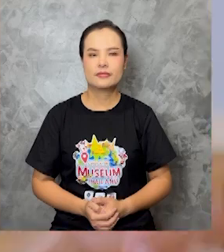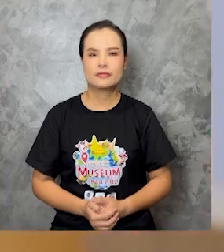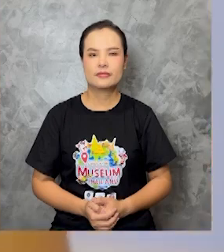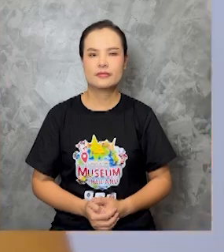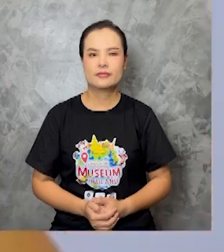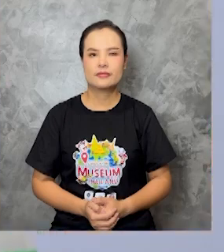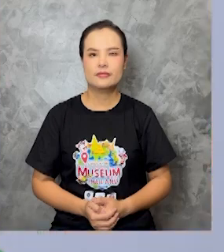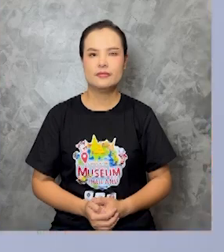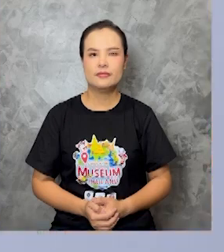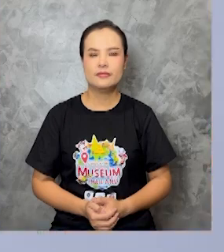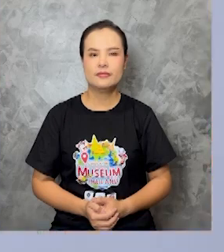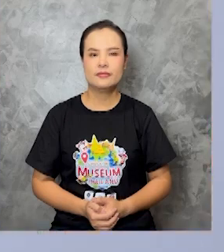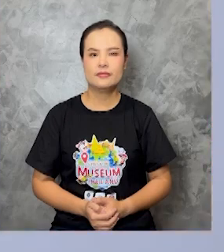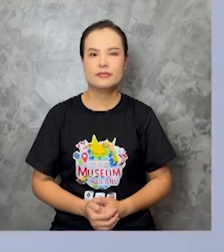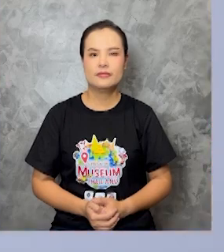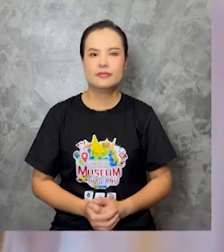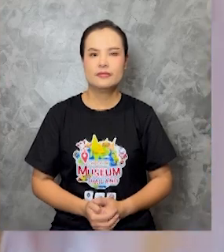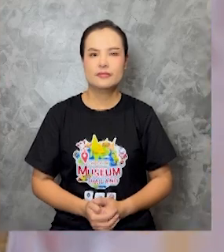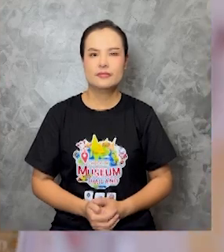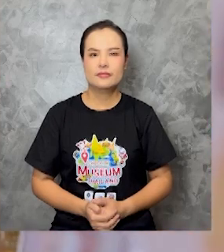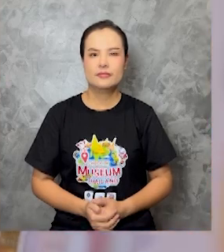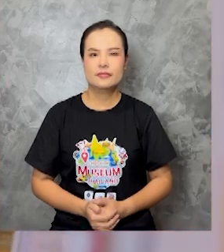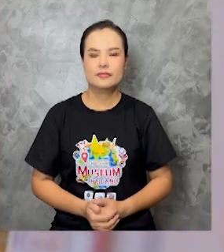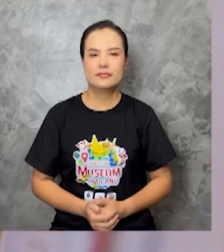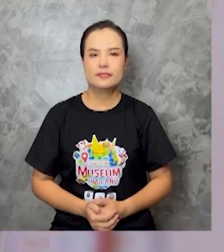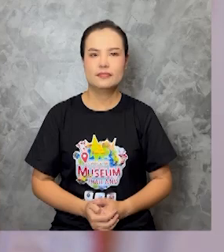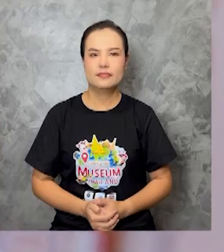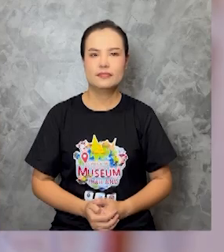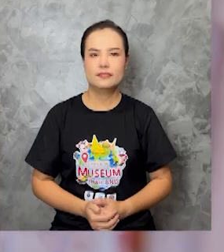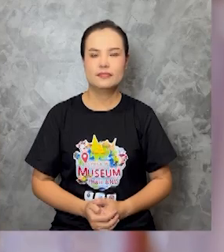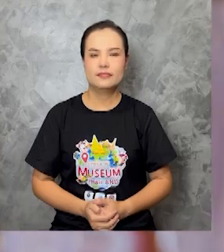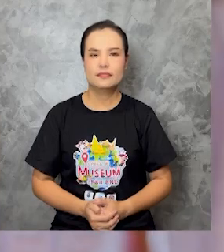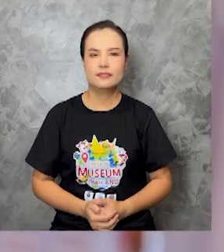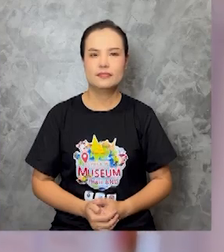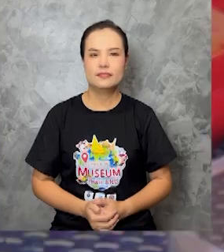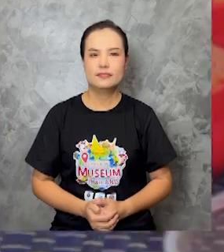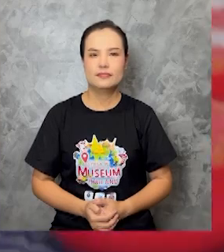ปเส้นทางที่หลากหลายทำให้ใจฉันหวั่นไ